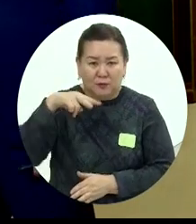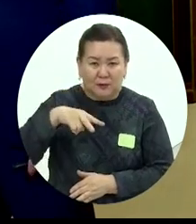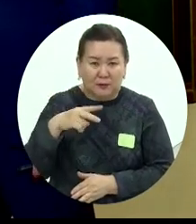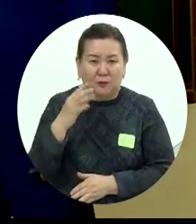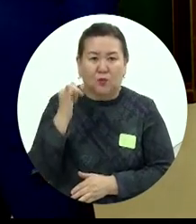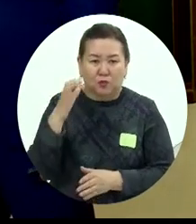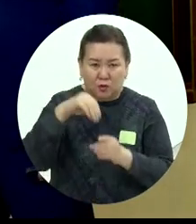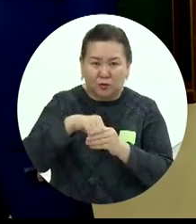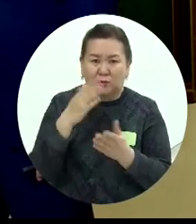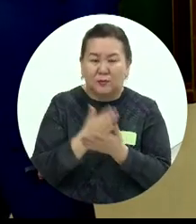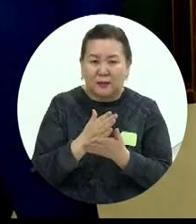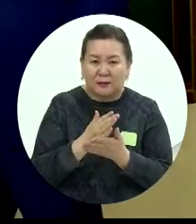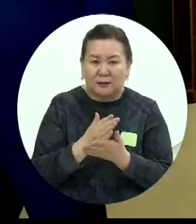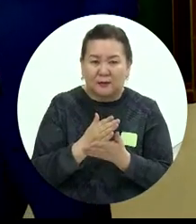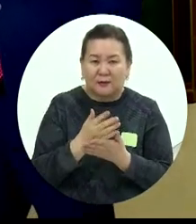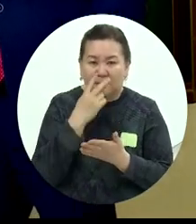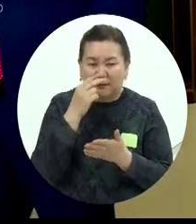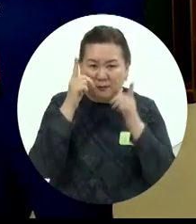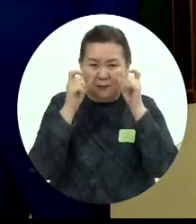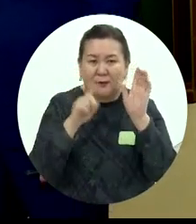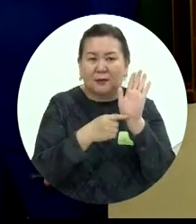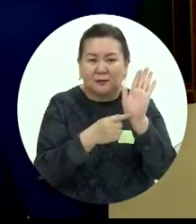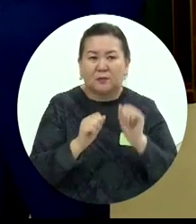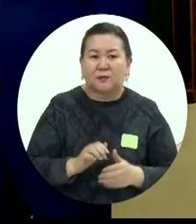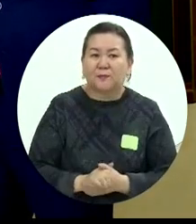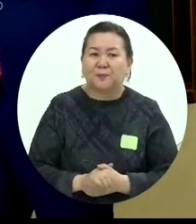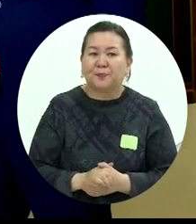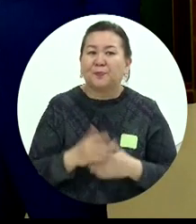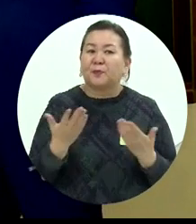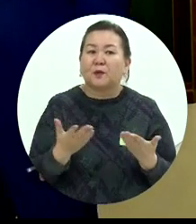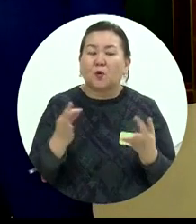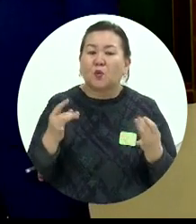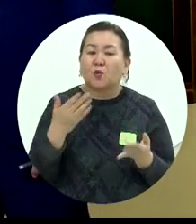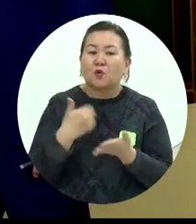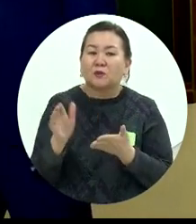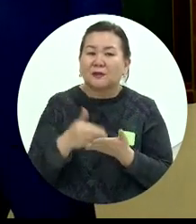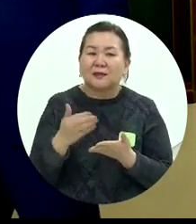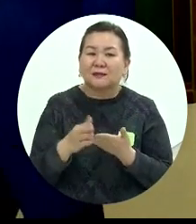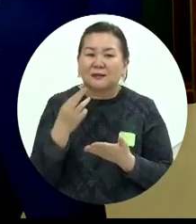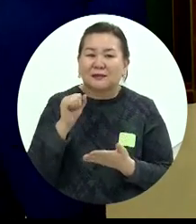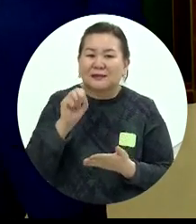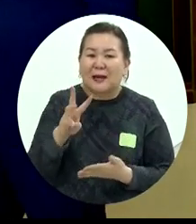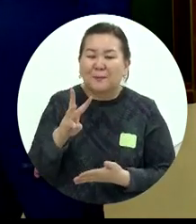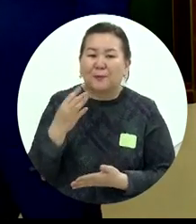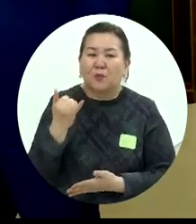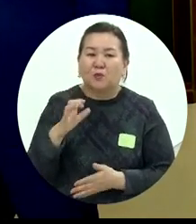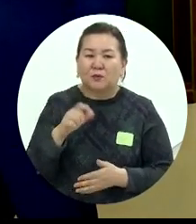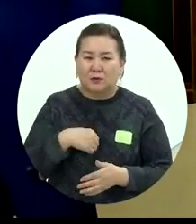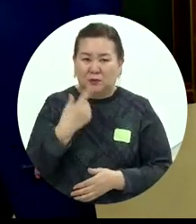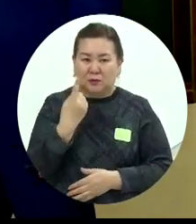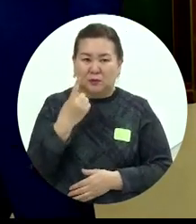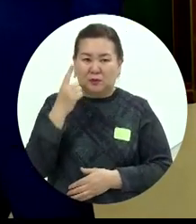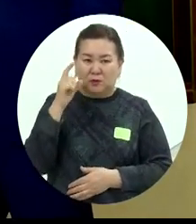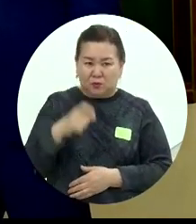бол бүтээгдэж байна гэдгийг энэ үүнээс харж болно. За тэгвэл үүн зарцуулагдсан дам ус нь нэг хүний